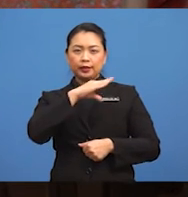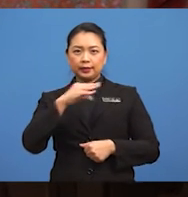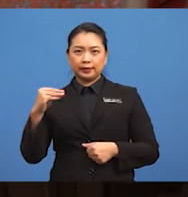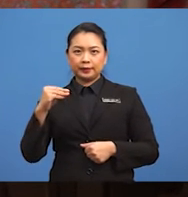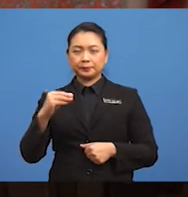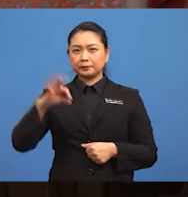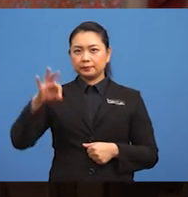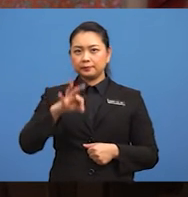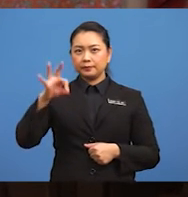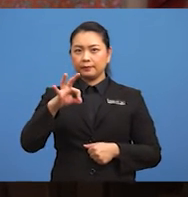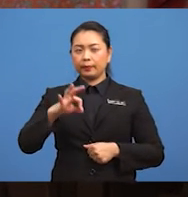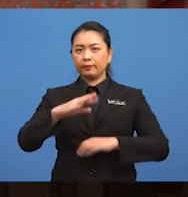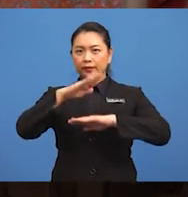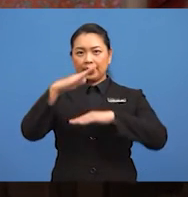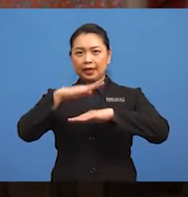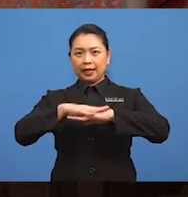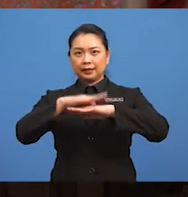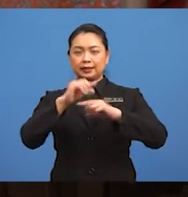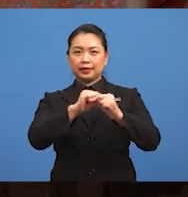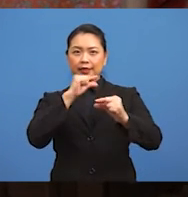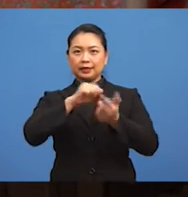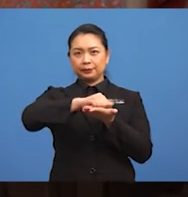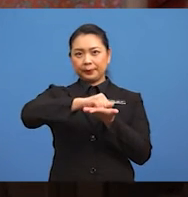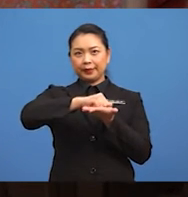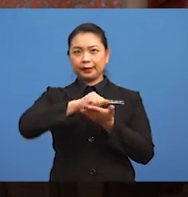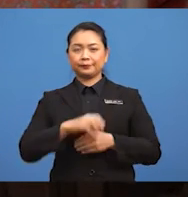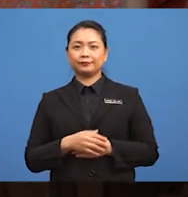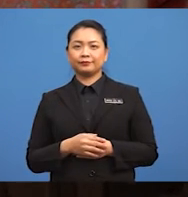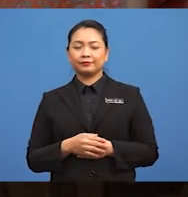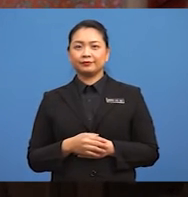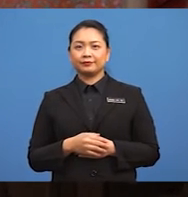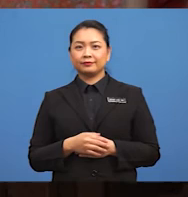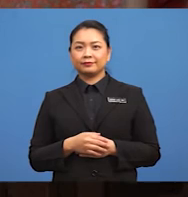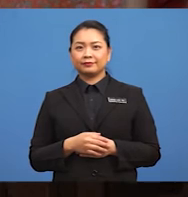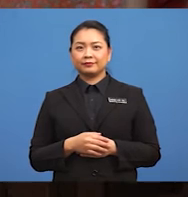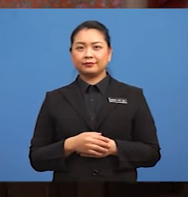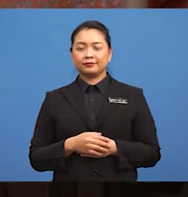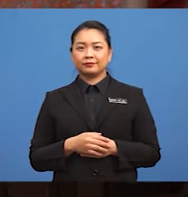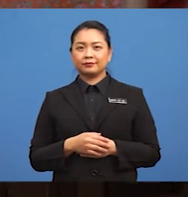dahulu dan jahit di atas garisan pemadan.